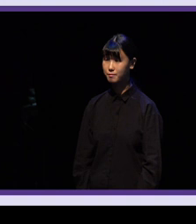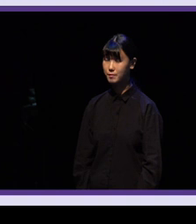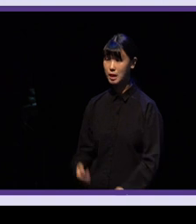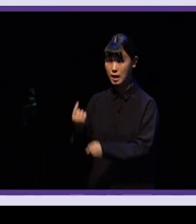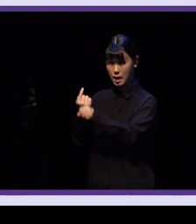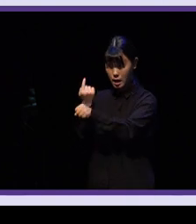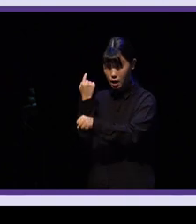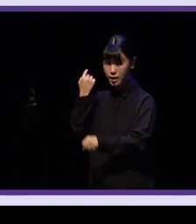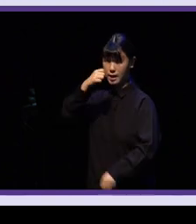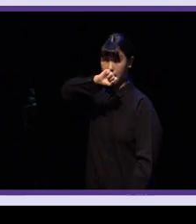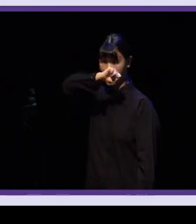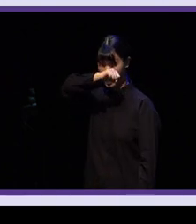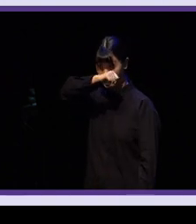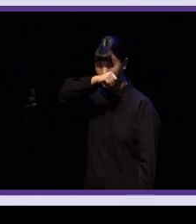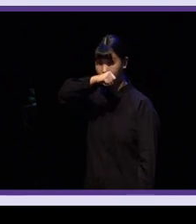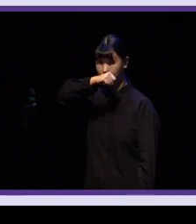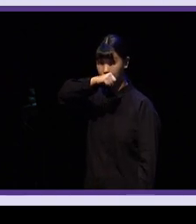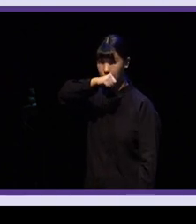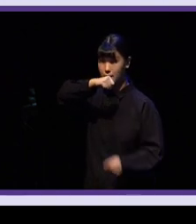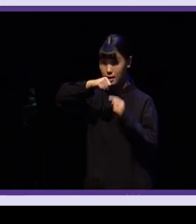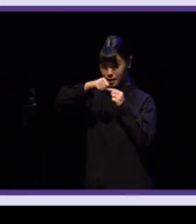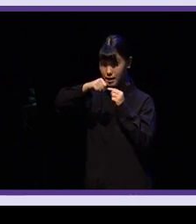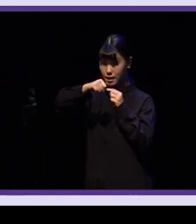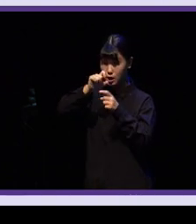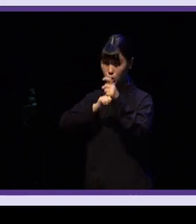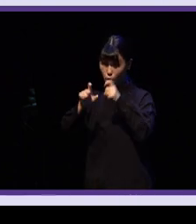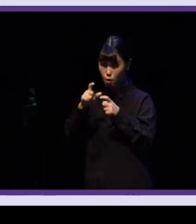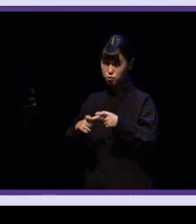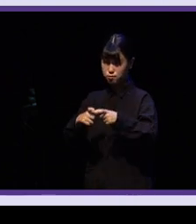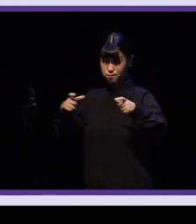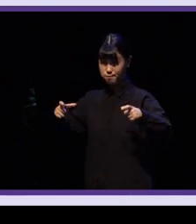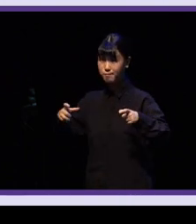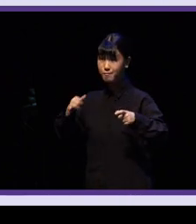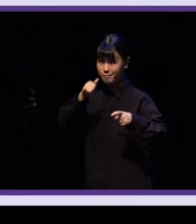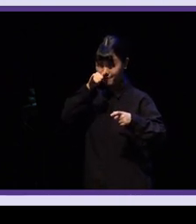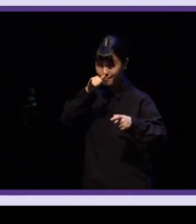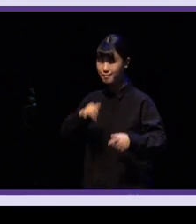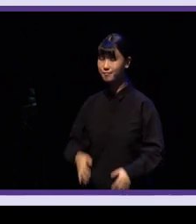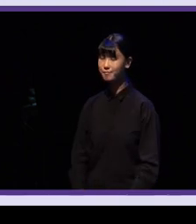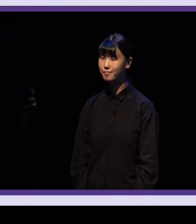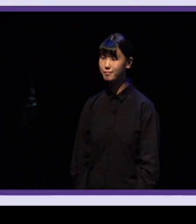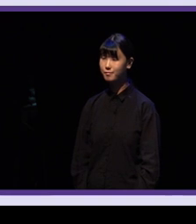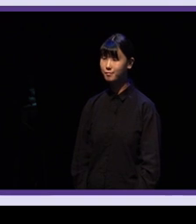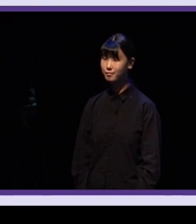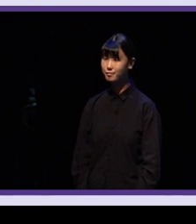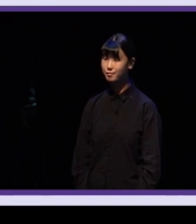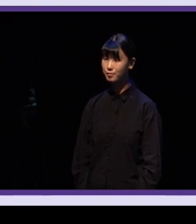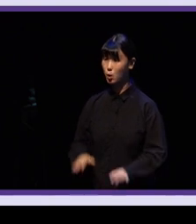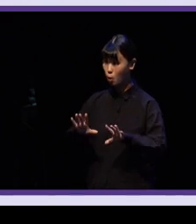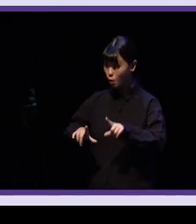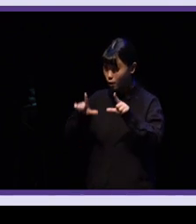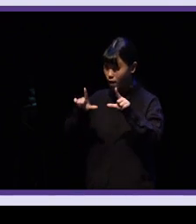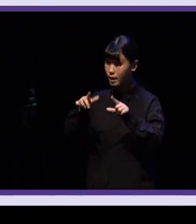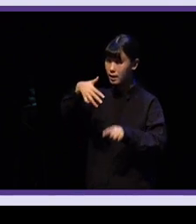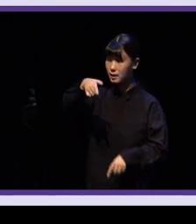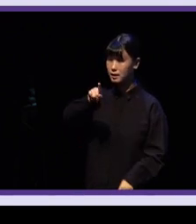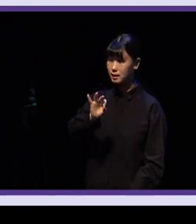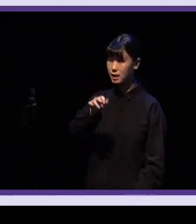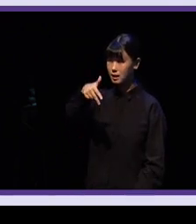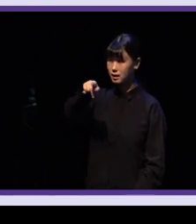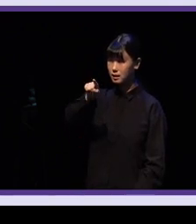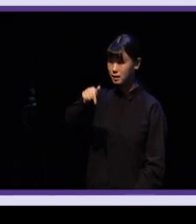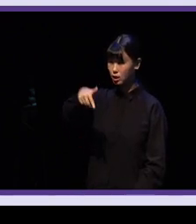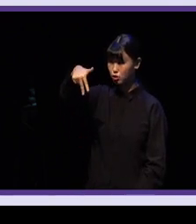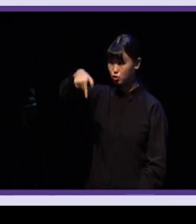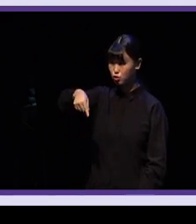그 예산 편성의 그 가용 범위를 조금 확대가 되어 있었던 점이 있습니다 근데 올해 그 창작 주체형 사업들이